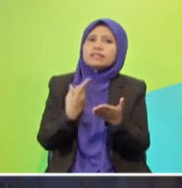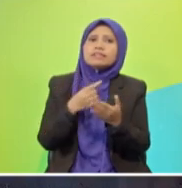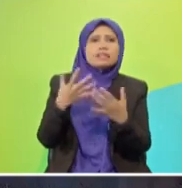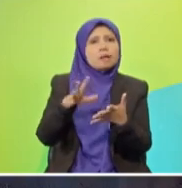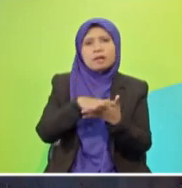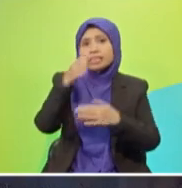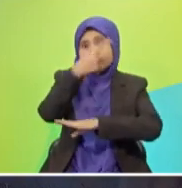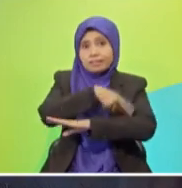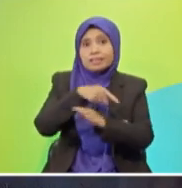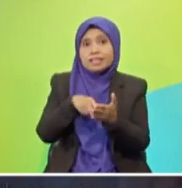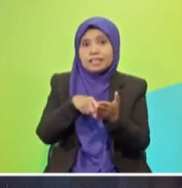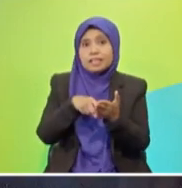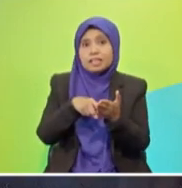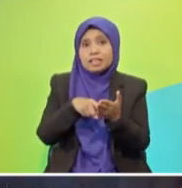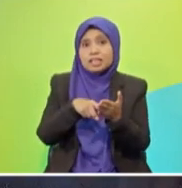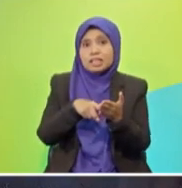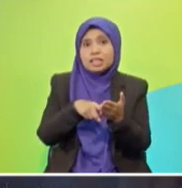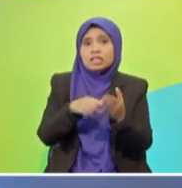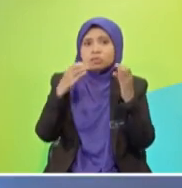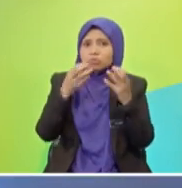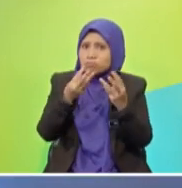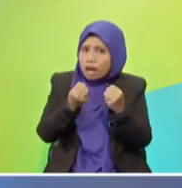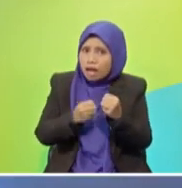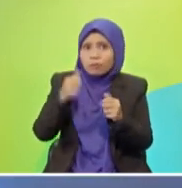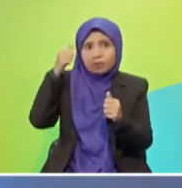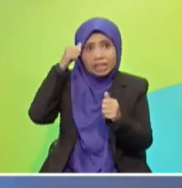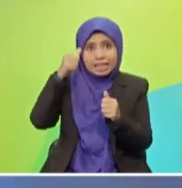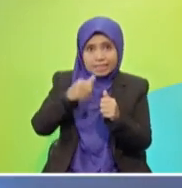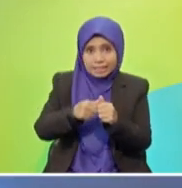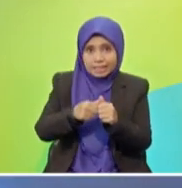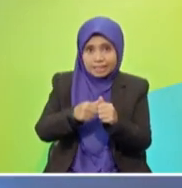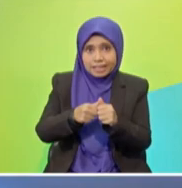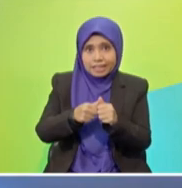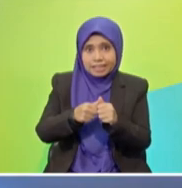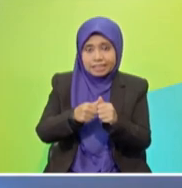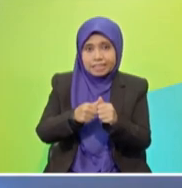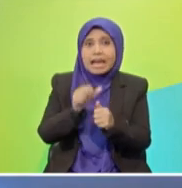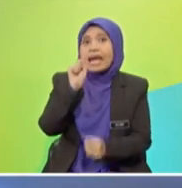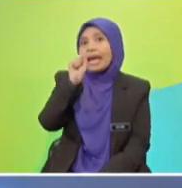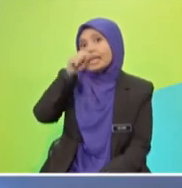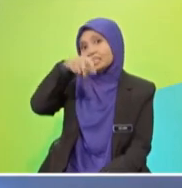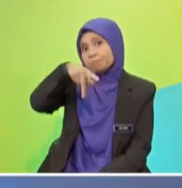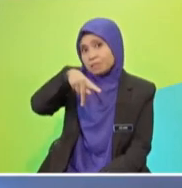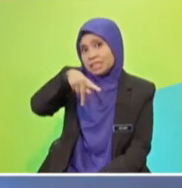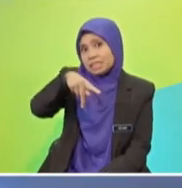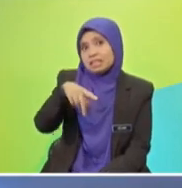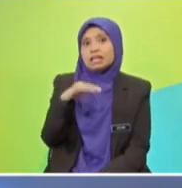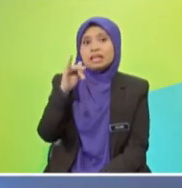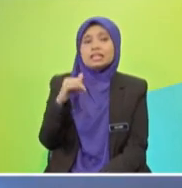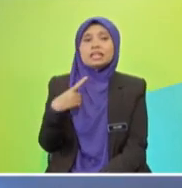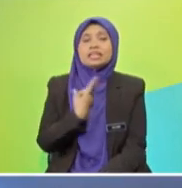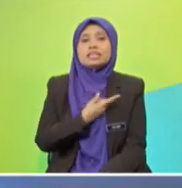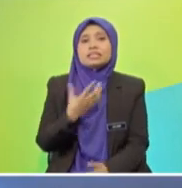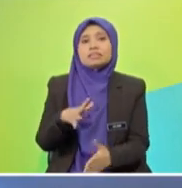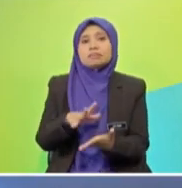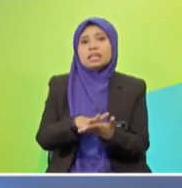baiklah murid-muri Ingatkan Kembali pembelajaran kita yang kita udah belajar tadi kan